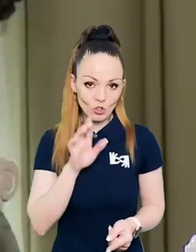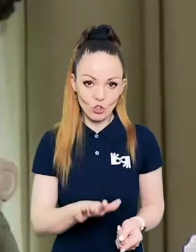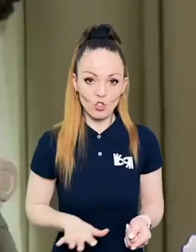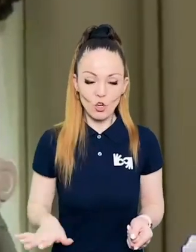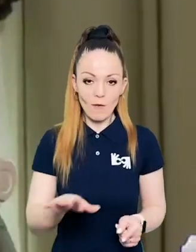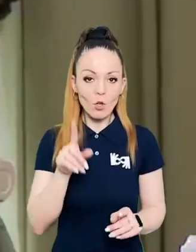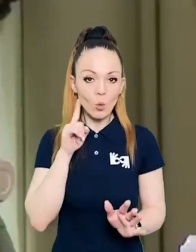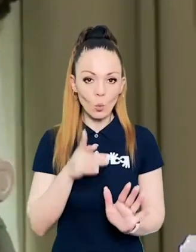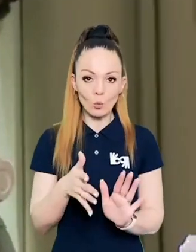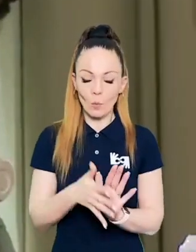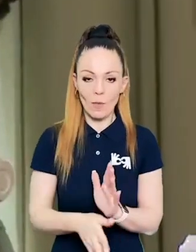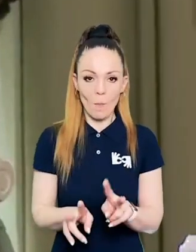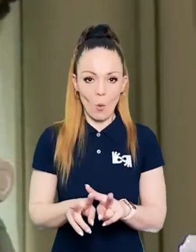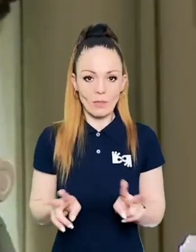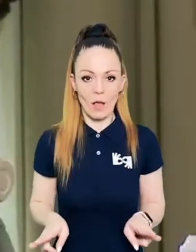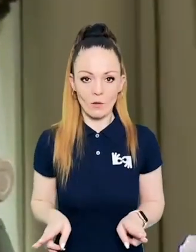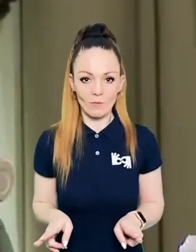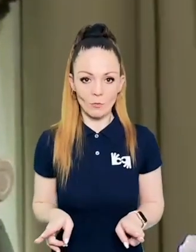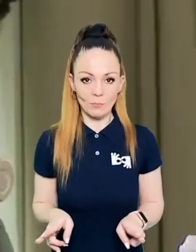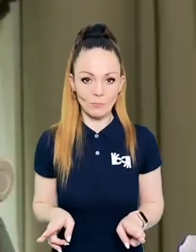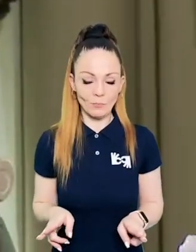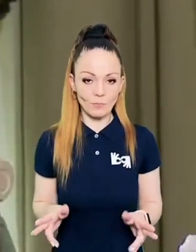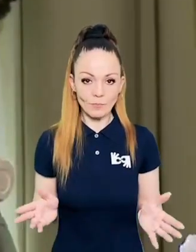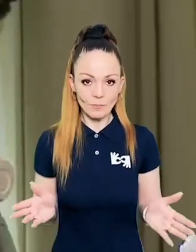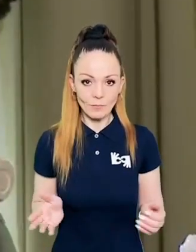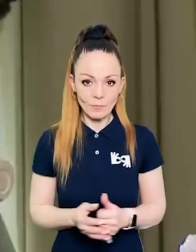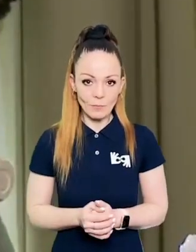нашій державі розуміємо однаково.